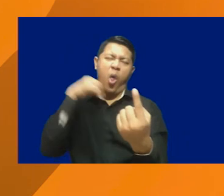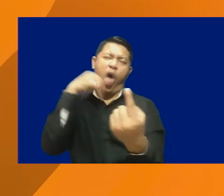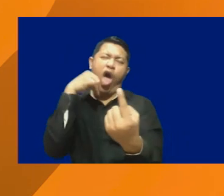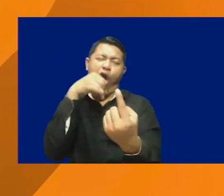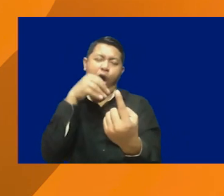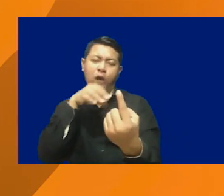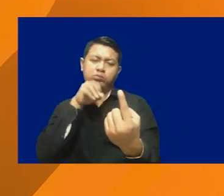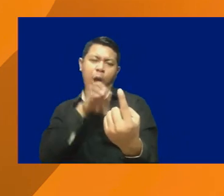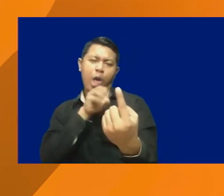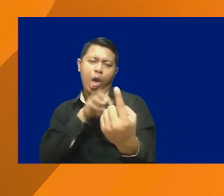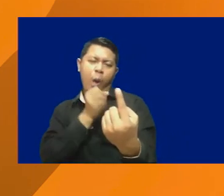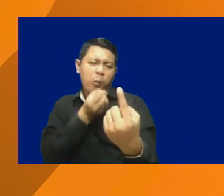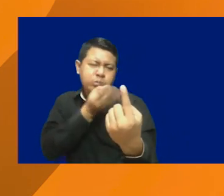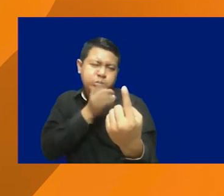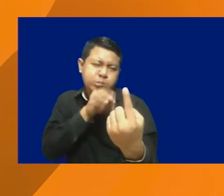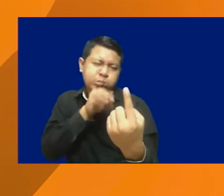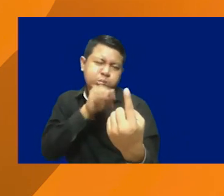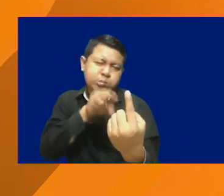diomelin terus-menerus.